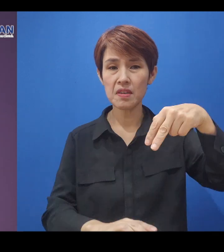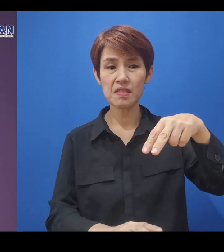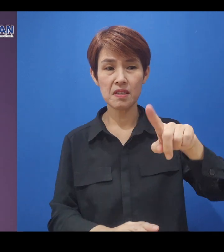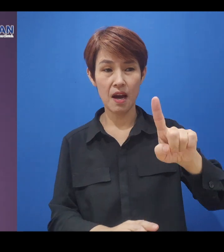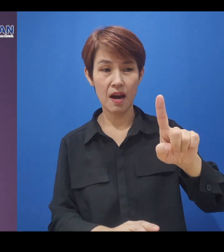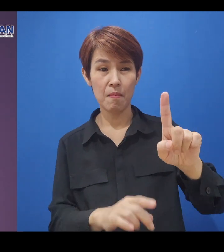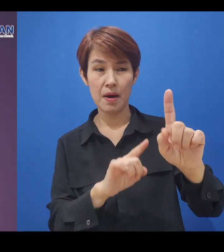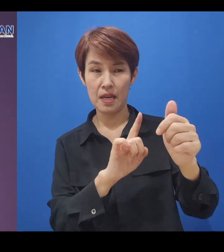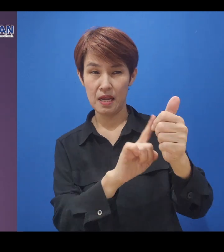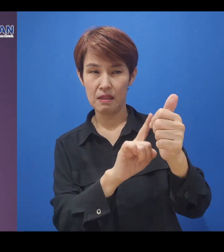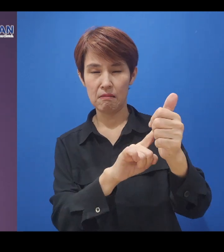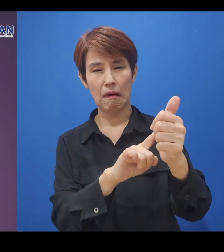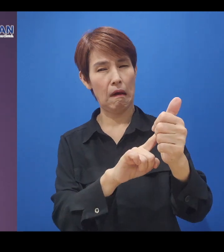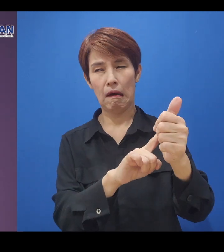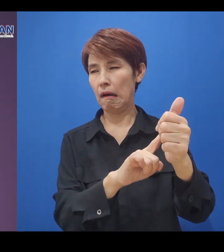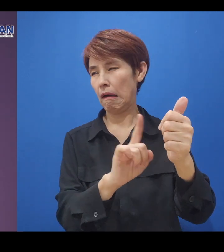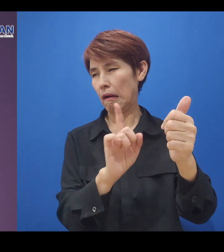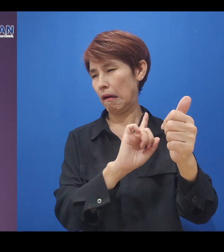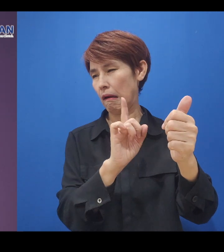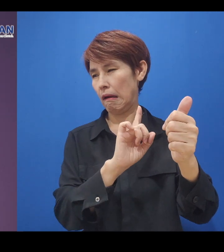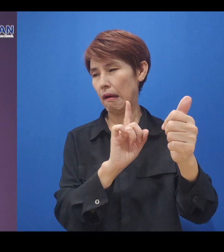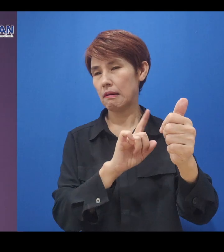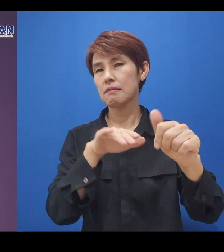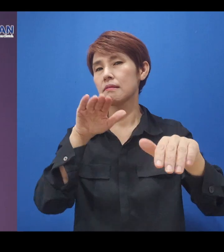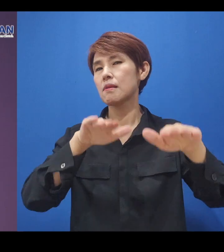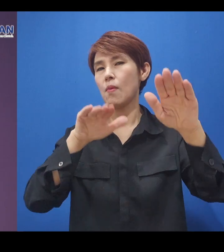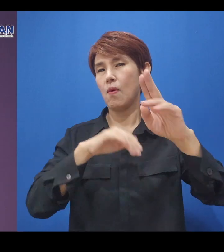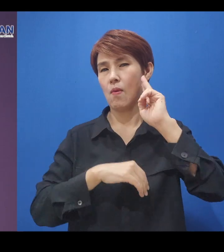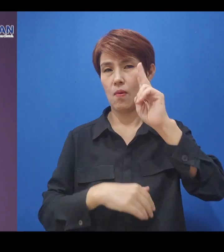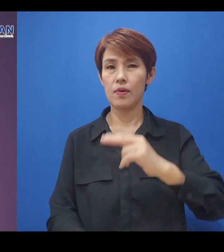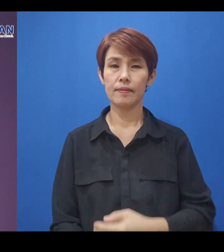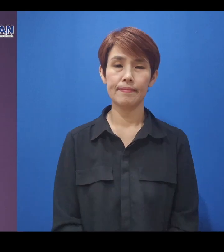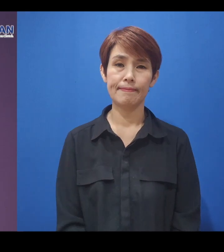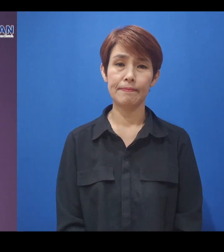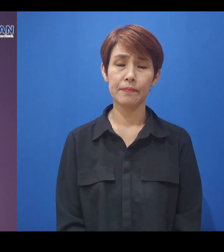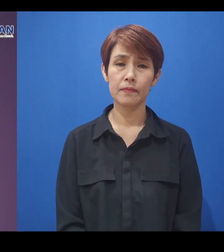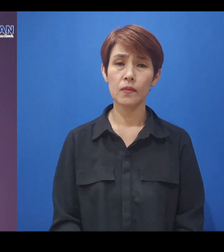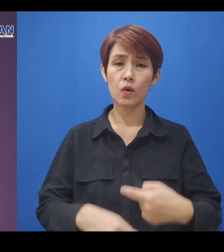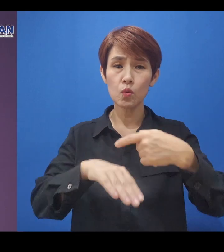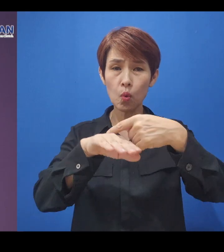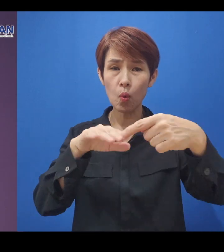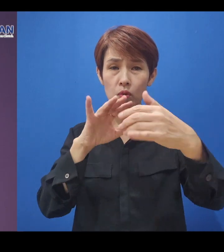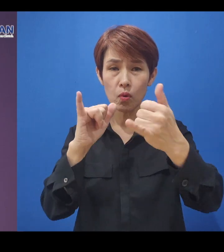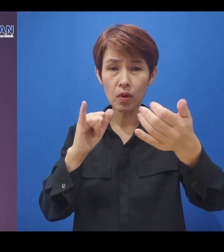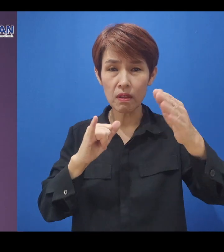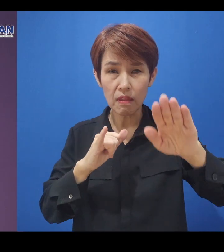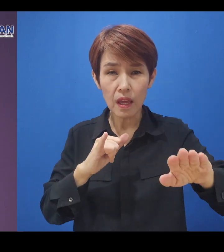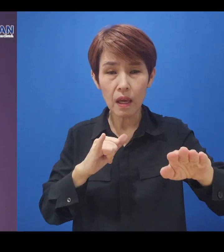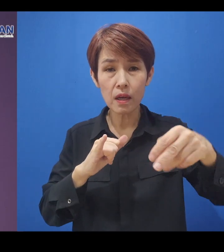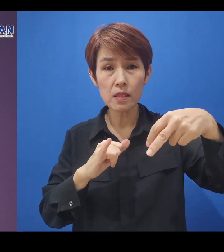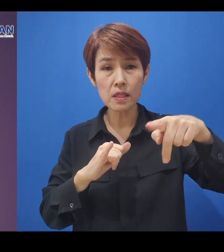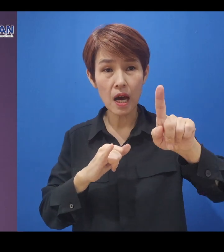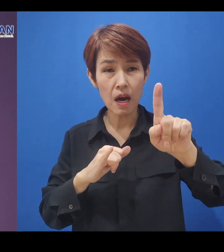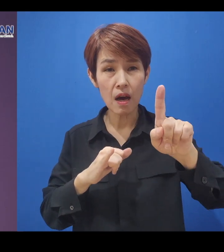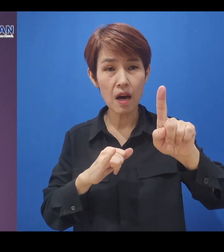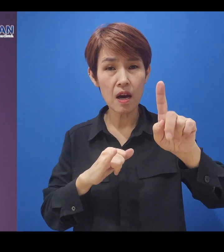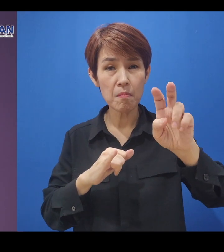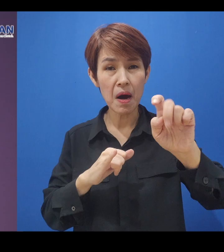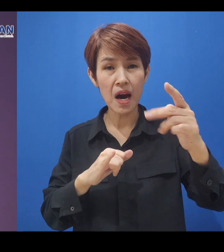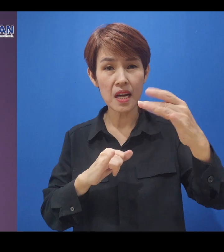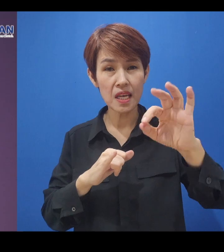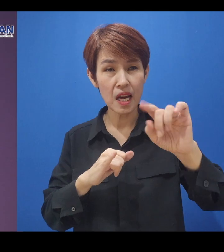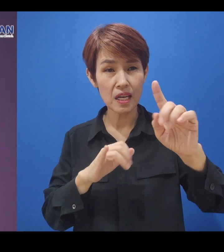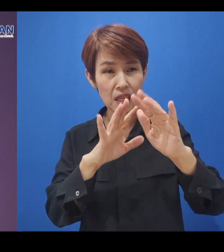사마리아인들을 편견에 빠져서 늘 차별을 했죠. 동족인데도 동족이 아닌 것처럼, 더러운